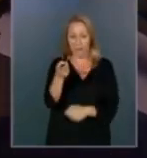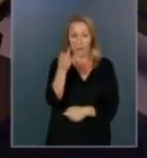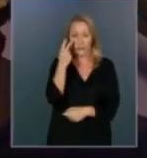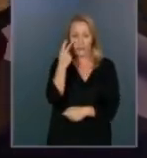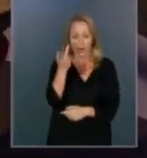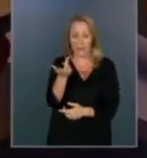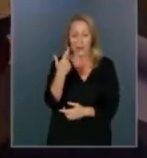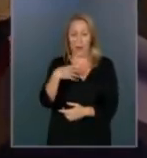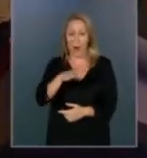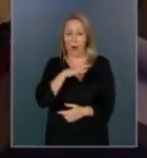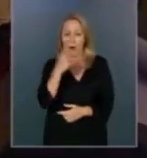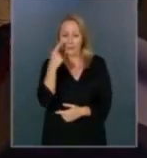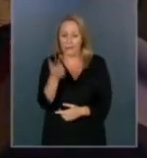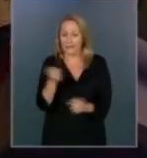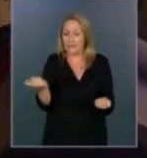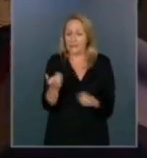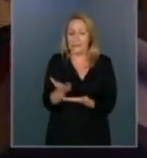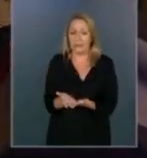γίνεται εδώ.